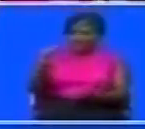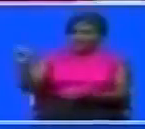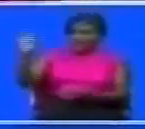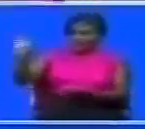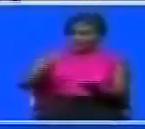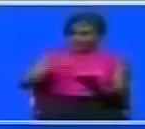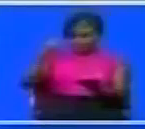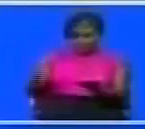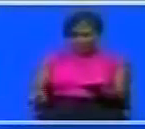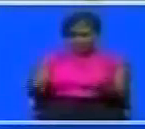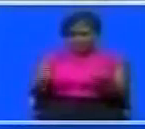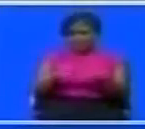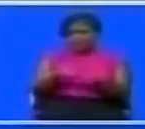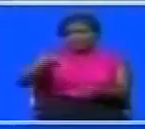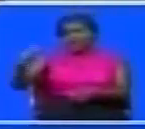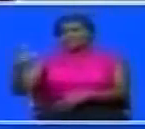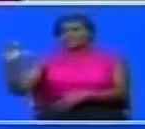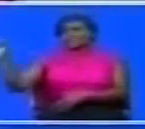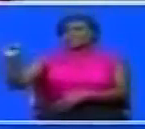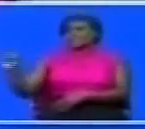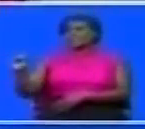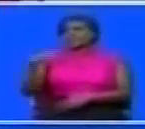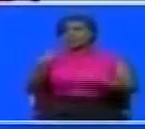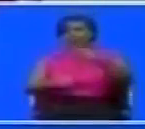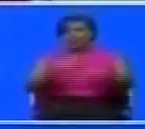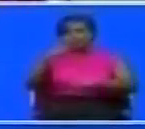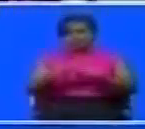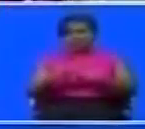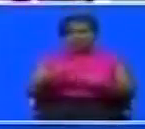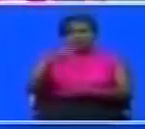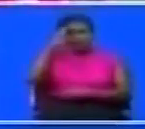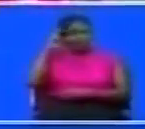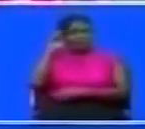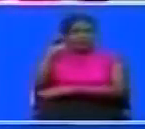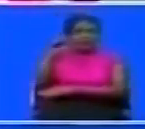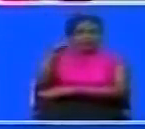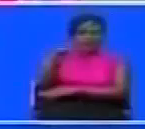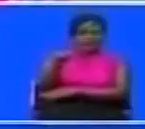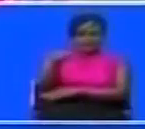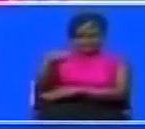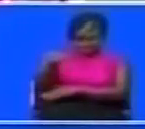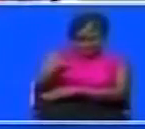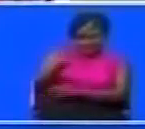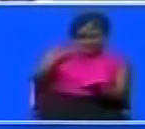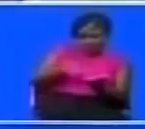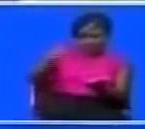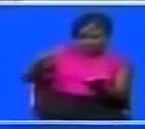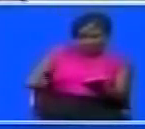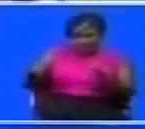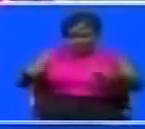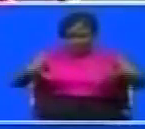ofisini sawa na walivyotimuliwa mawaziri wengine ikiendelea. Sasa Martha Karua anamwomba ajiondoe ofisini ili uchunguzi